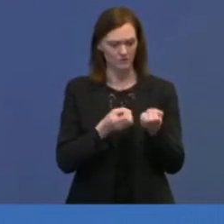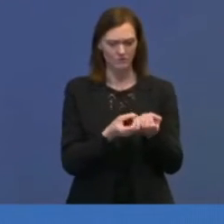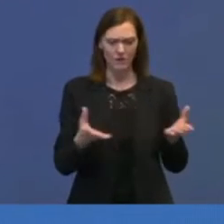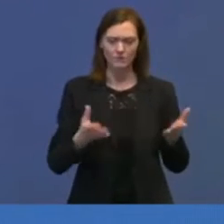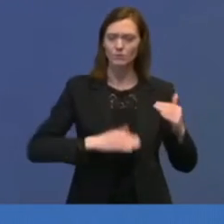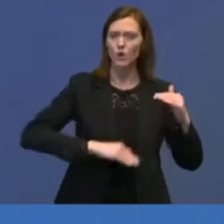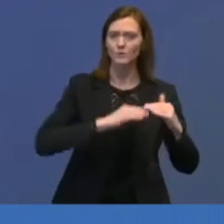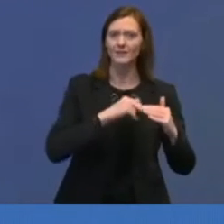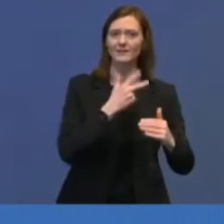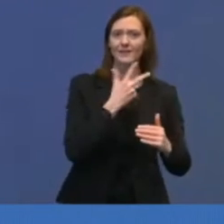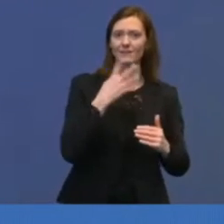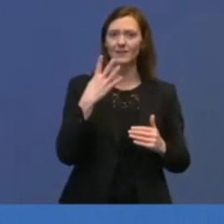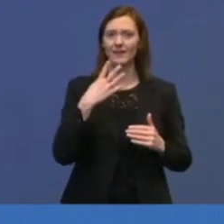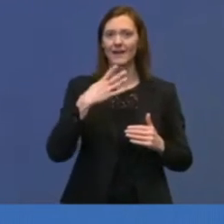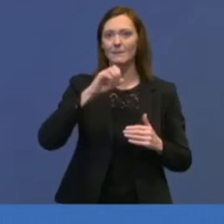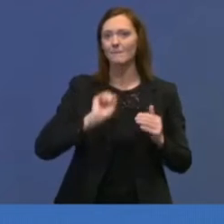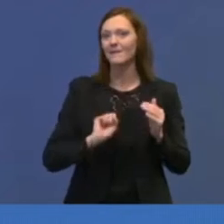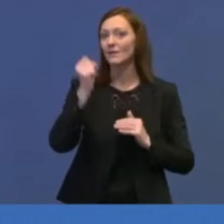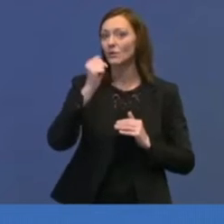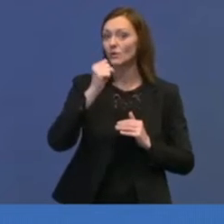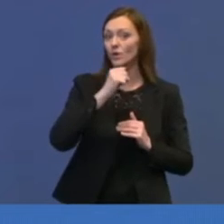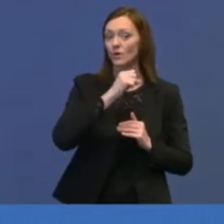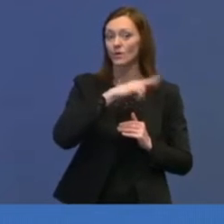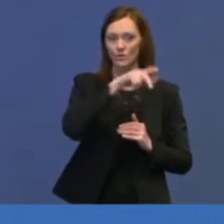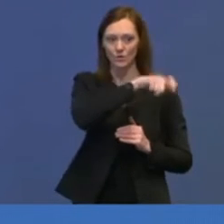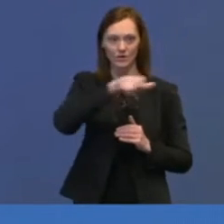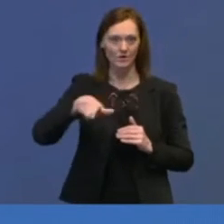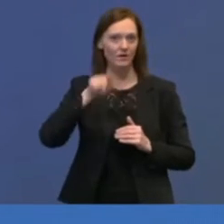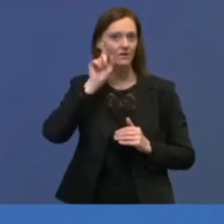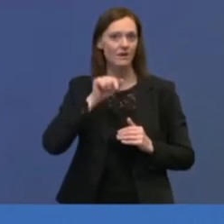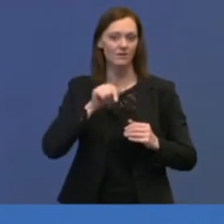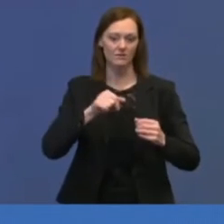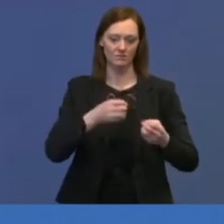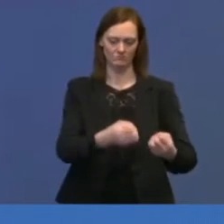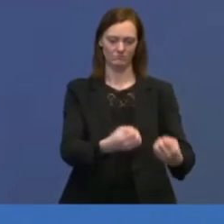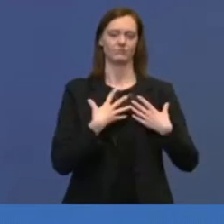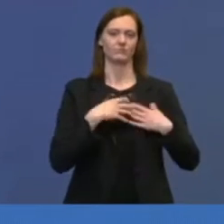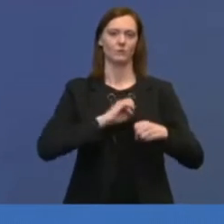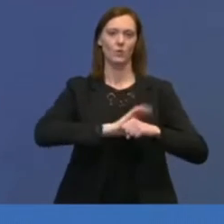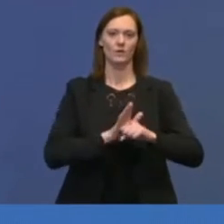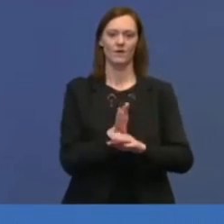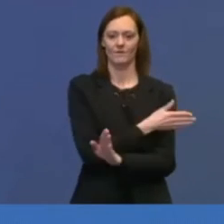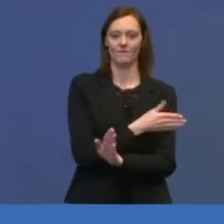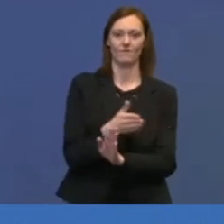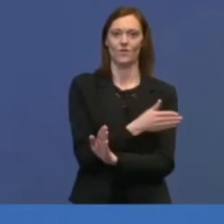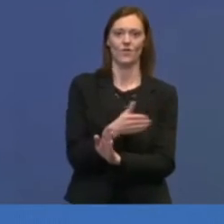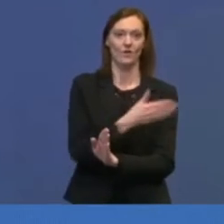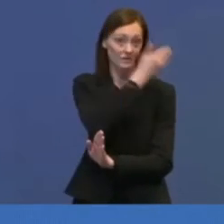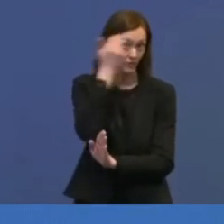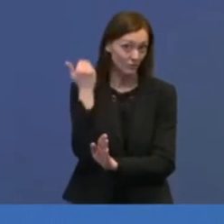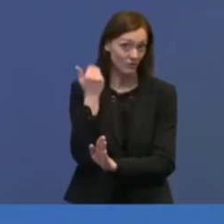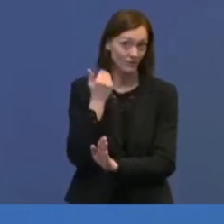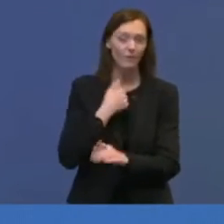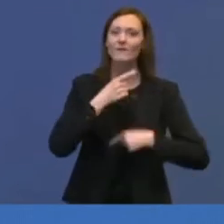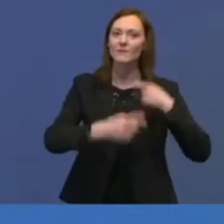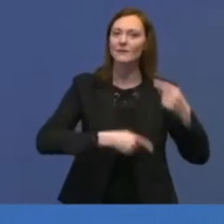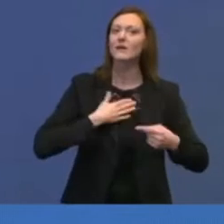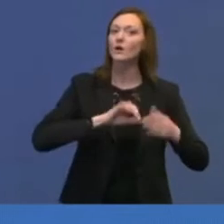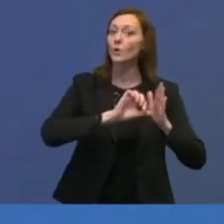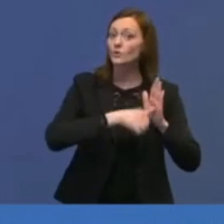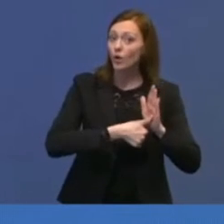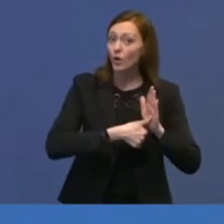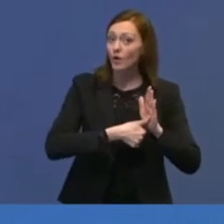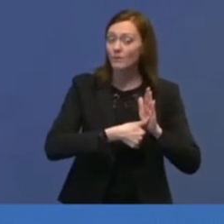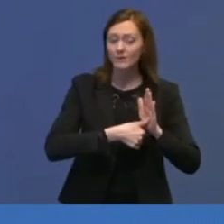saddaxila afr miliyan qof oorey nurwey ah u koronu hu kordi qikaro ha xagaaga hurti. Si xaaladdu anay faraha uqabixin